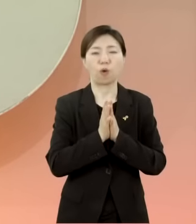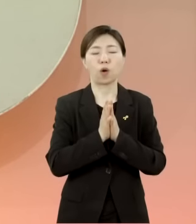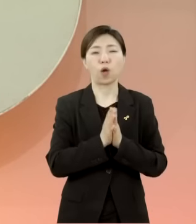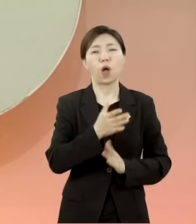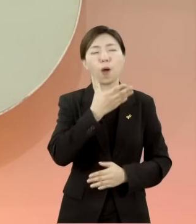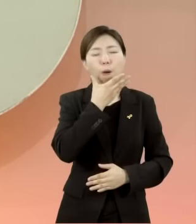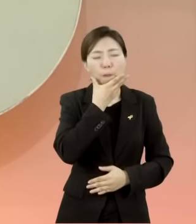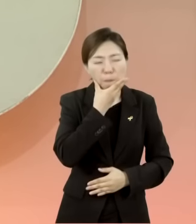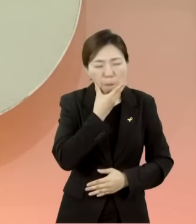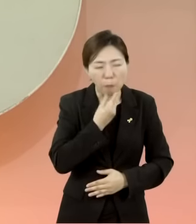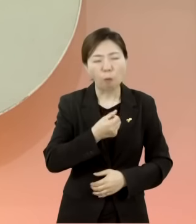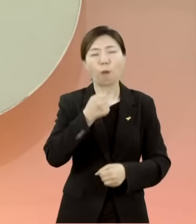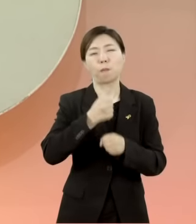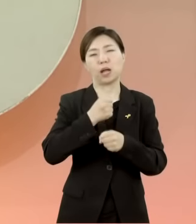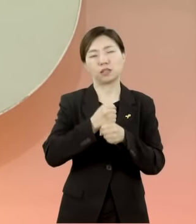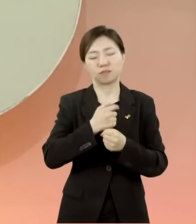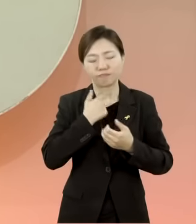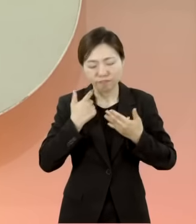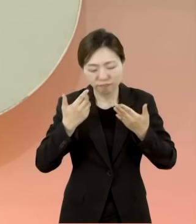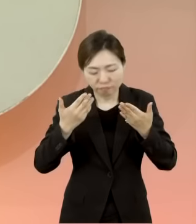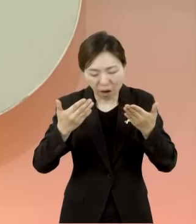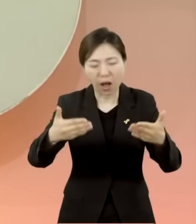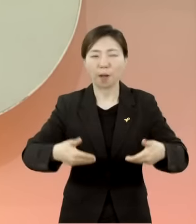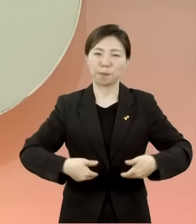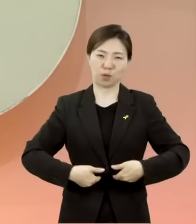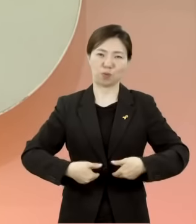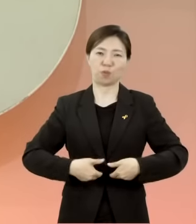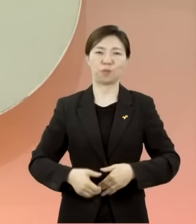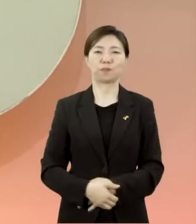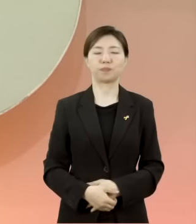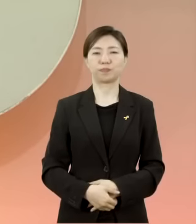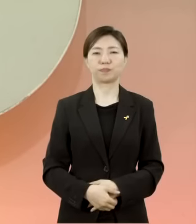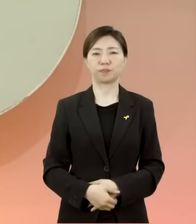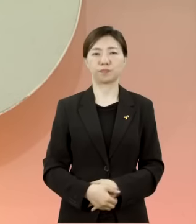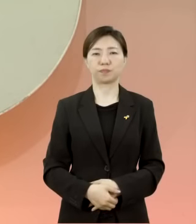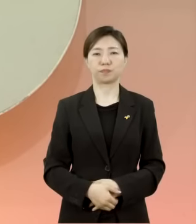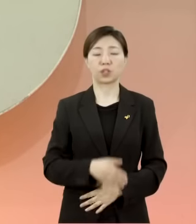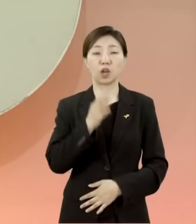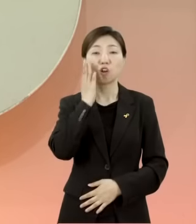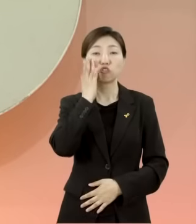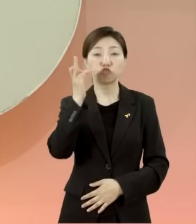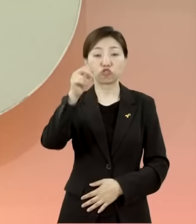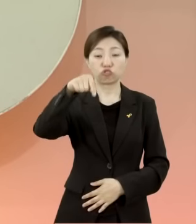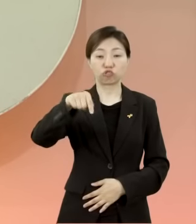열심히 기도하고 복과 선업과 공덕을 닦아야